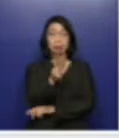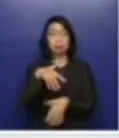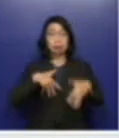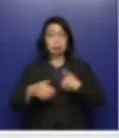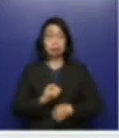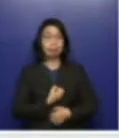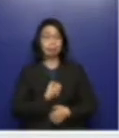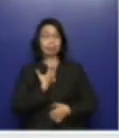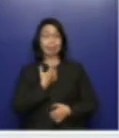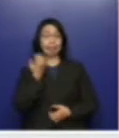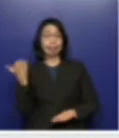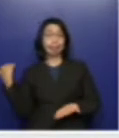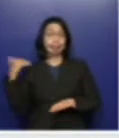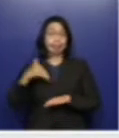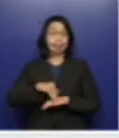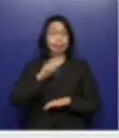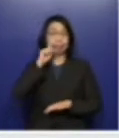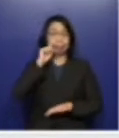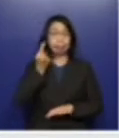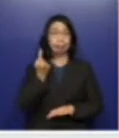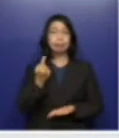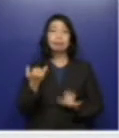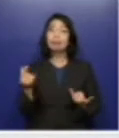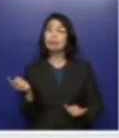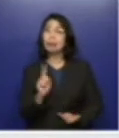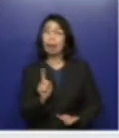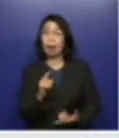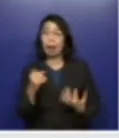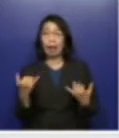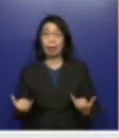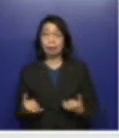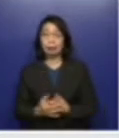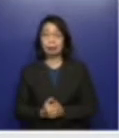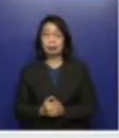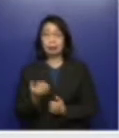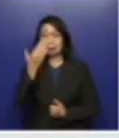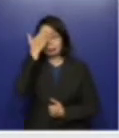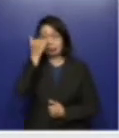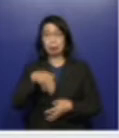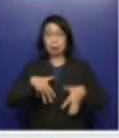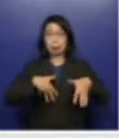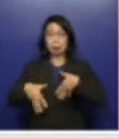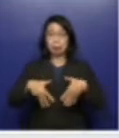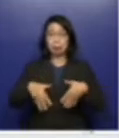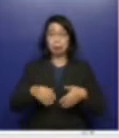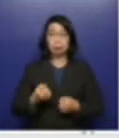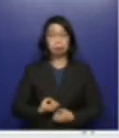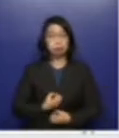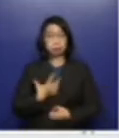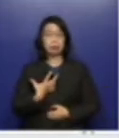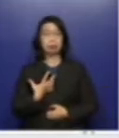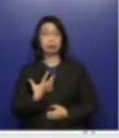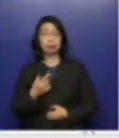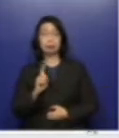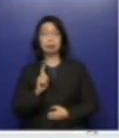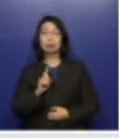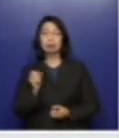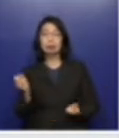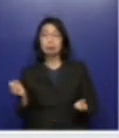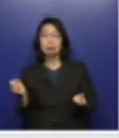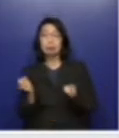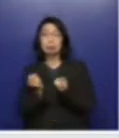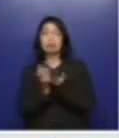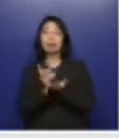นึ่งตื่นตระหนกอีกครั้งหนึ่งผมต้องใช้คำว่าพี่น้องประชาชนตื่นตระหนกเพราะมันมีเหตุ